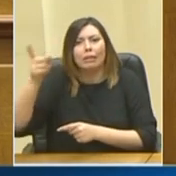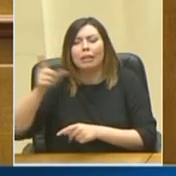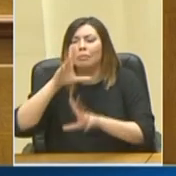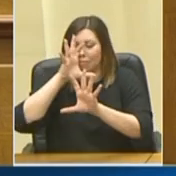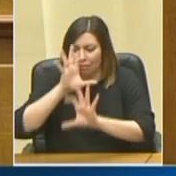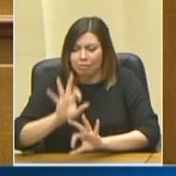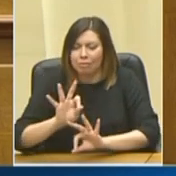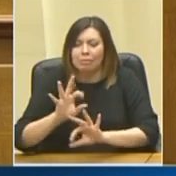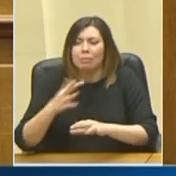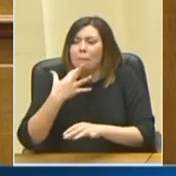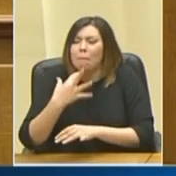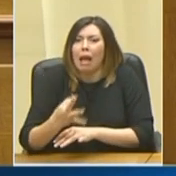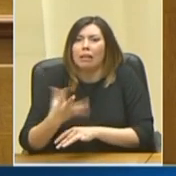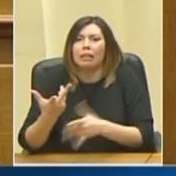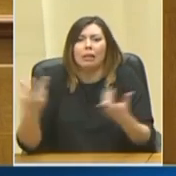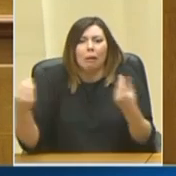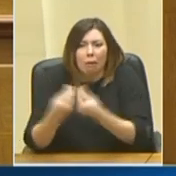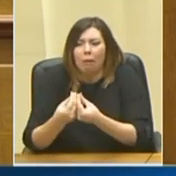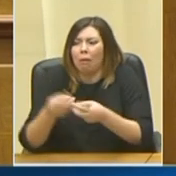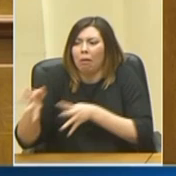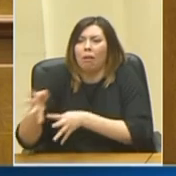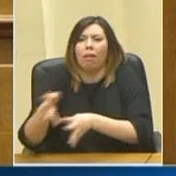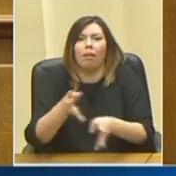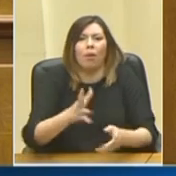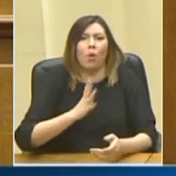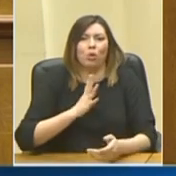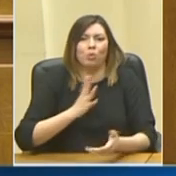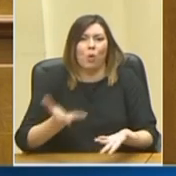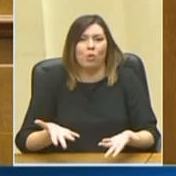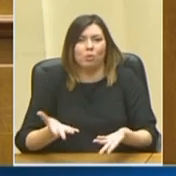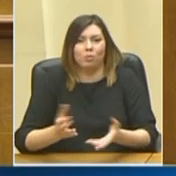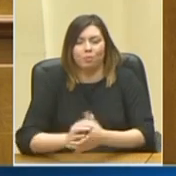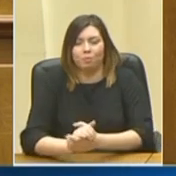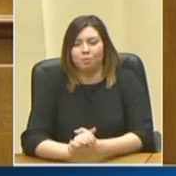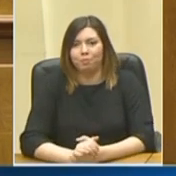ταυτισμένος με την εξαπάτηση του κόσμου.